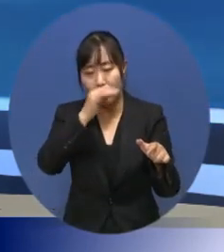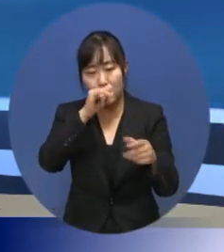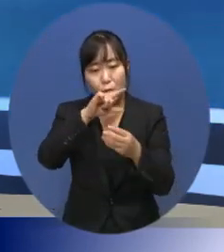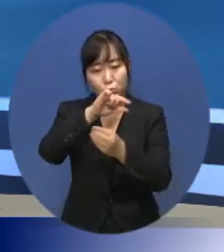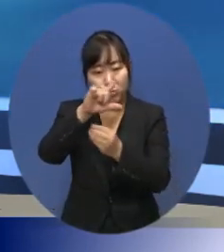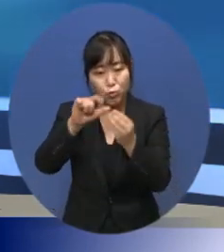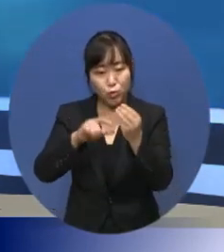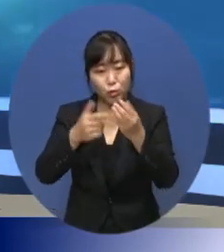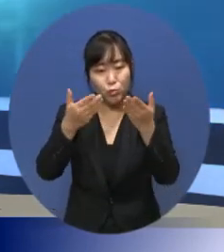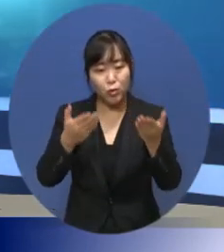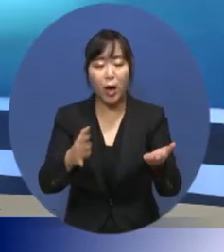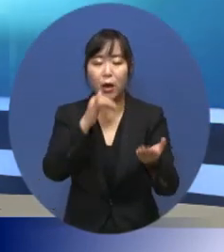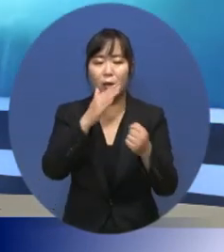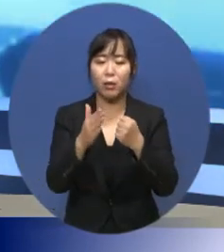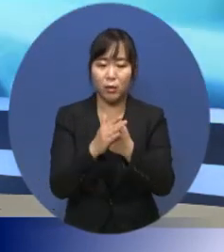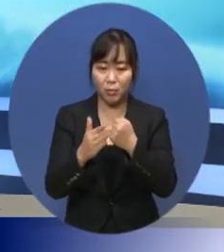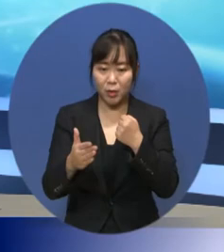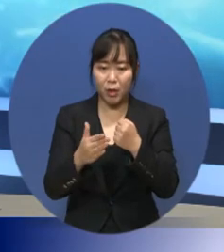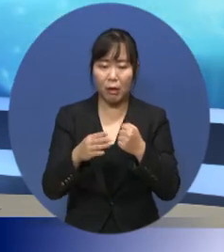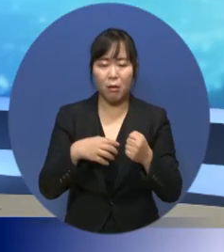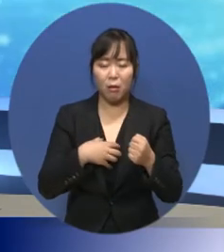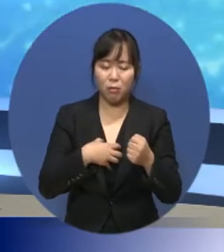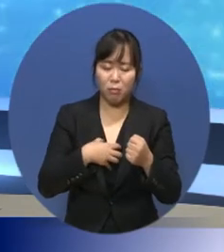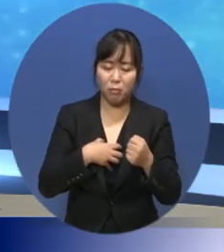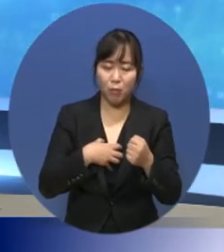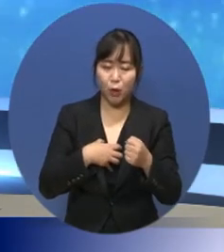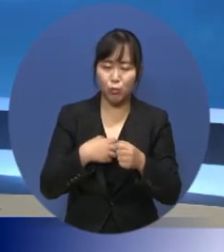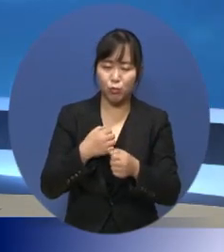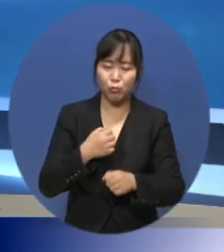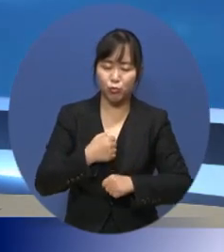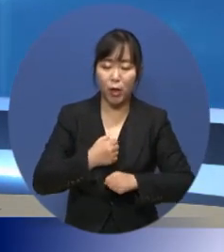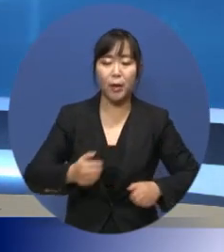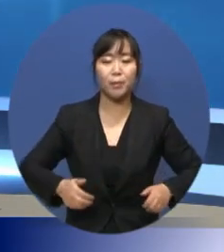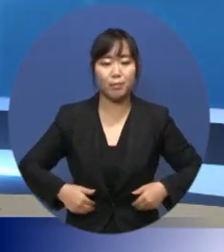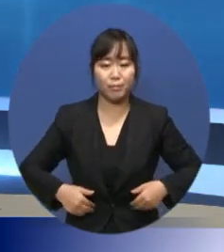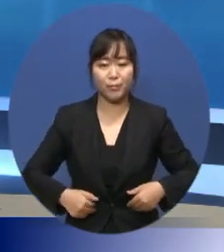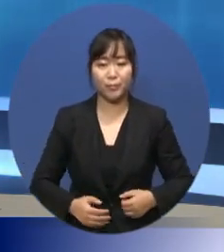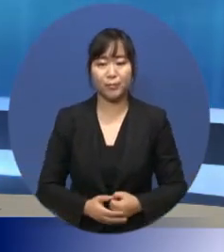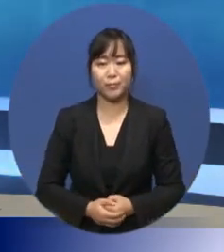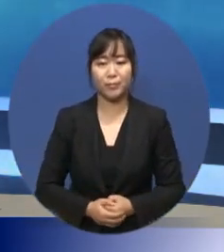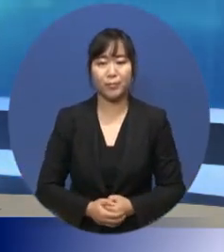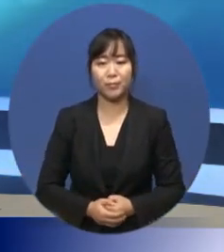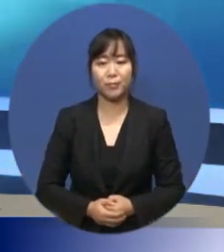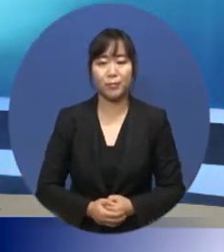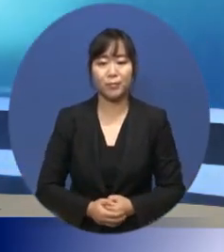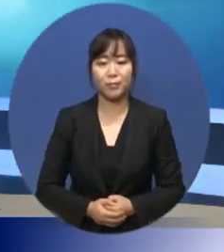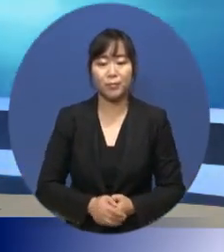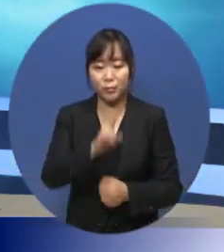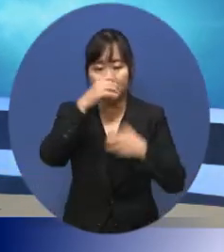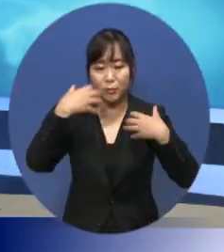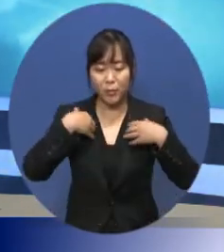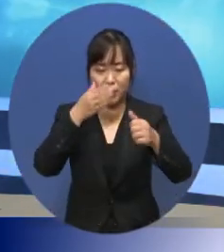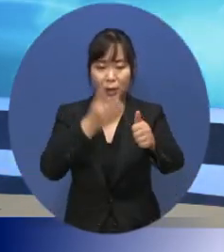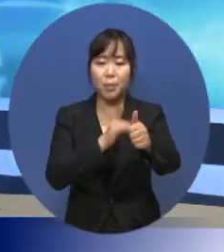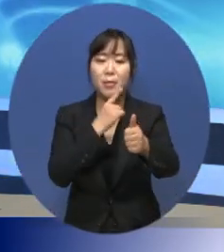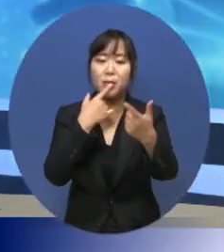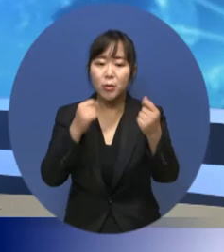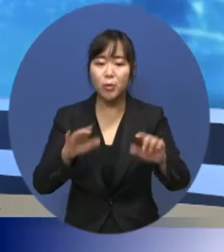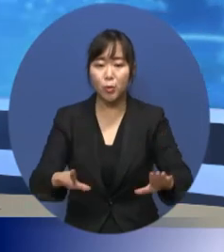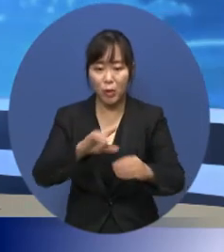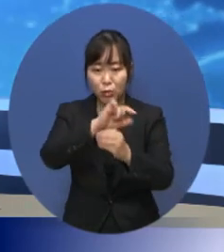추석 연휴 등이 남아있기 때문에 긴장의 끈을 놓을 수 없는 상황인데요. 정부의 당부처럼